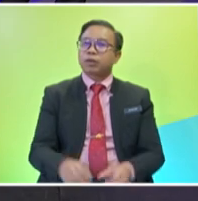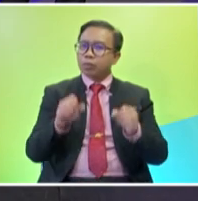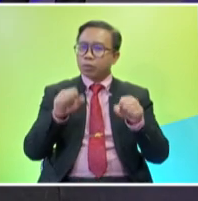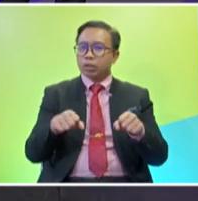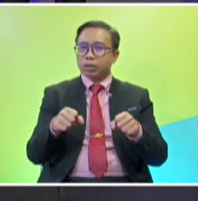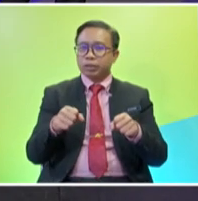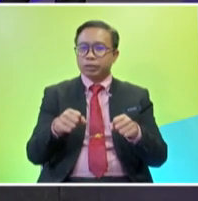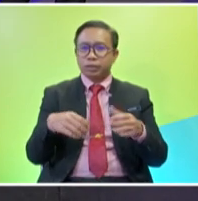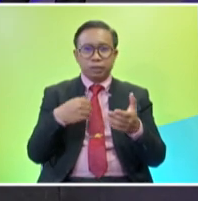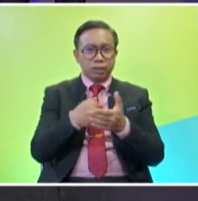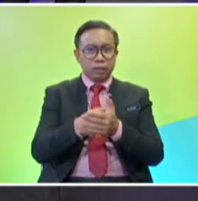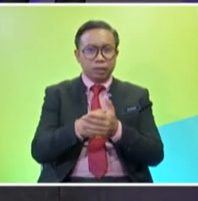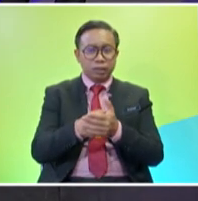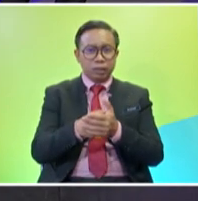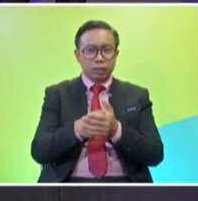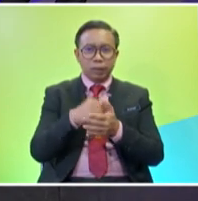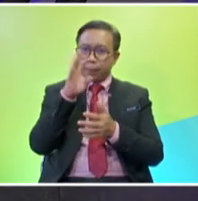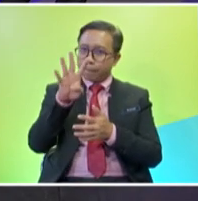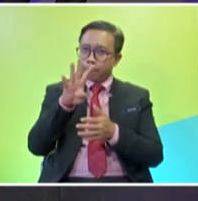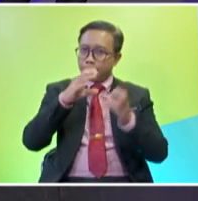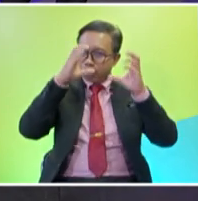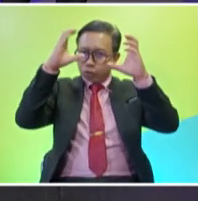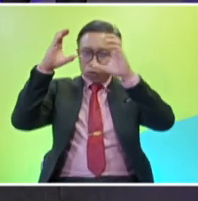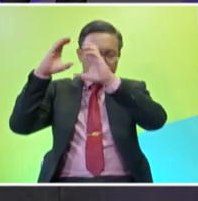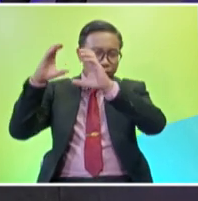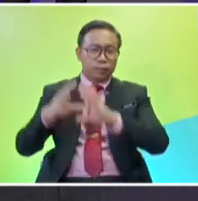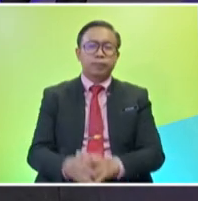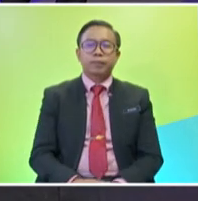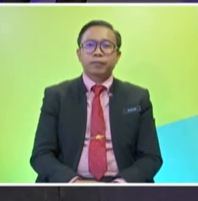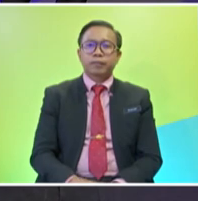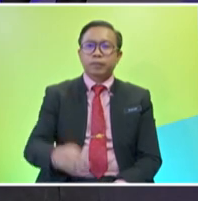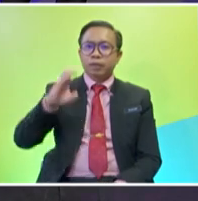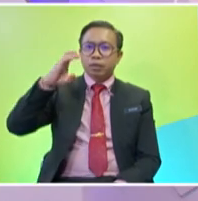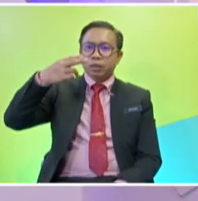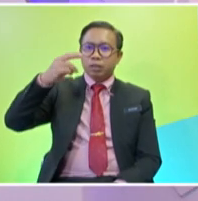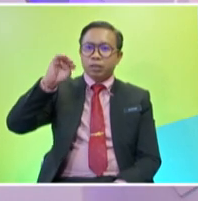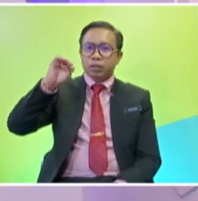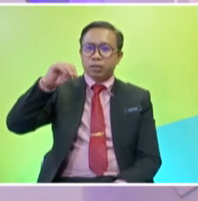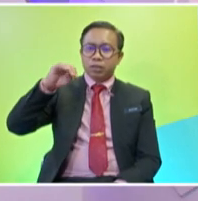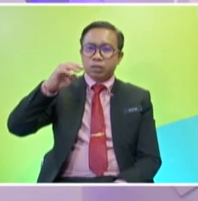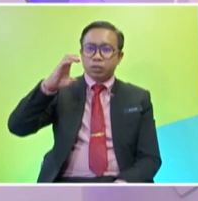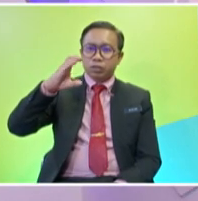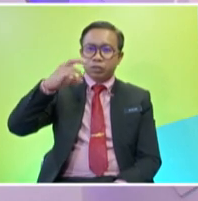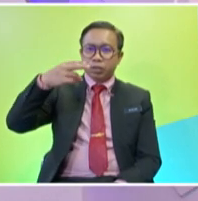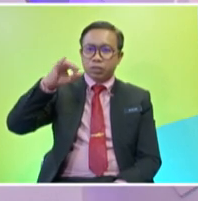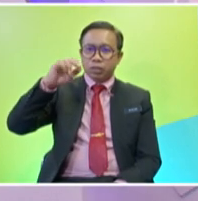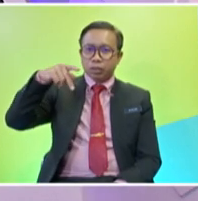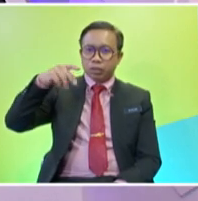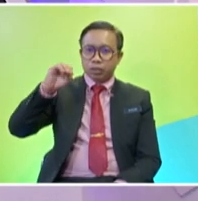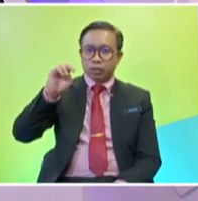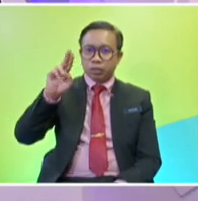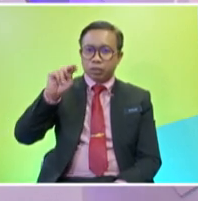menyesuaikan diri dengan situasi 4 musim contohnya Chipmunk cikmani dia selalu berhijrah ataupun